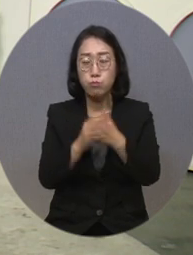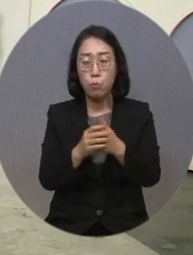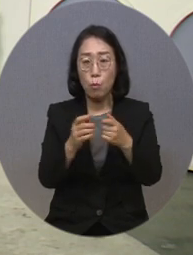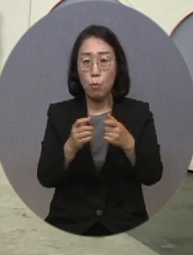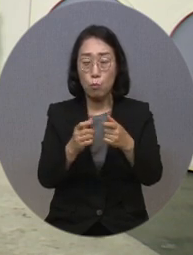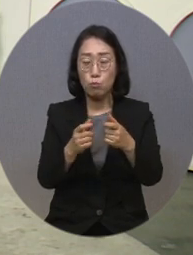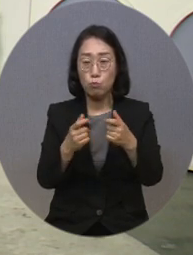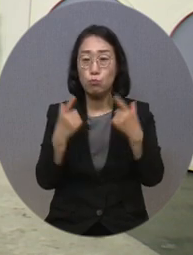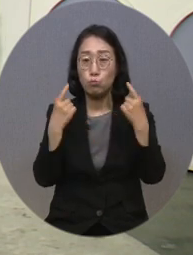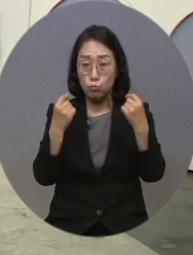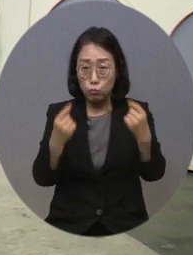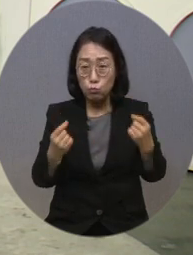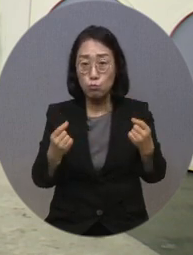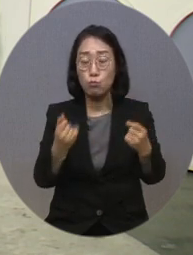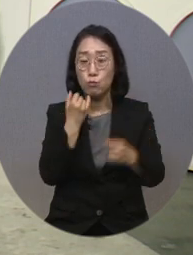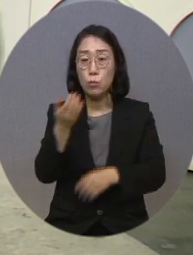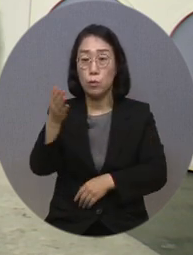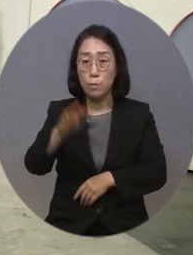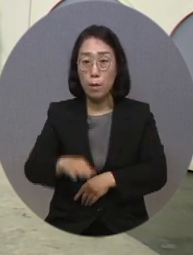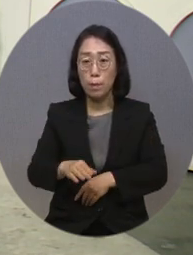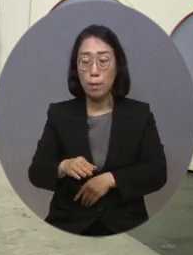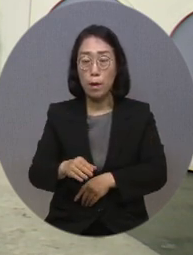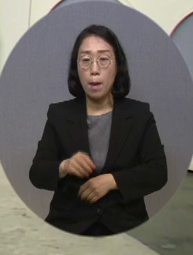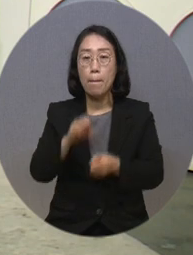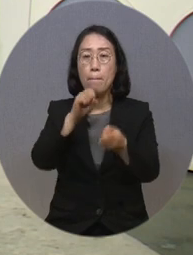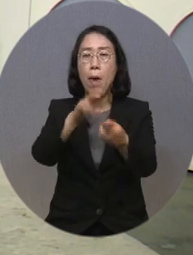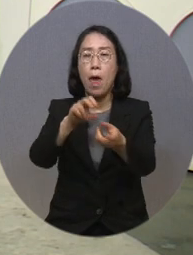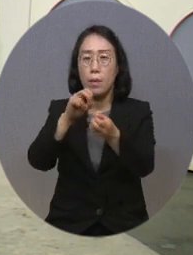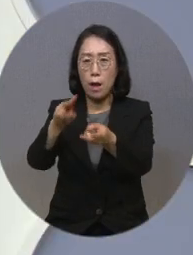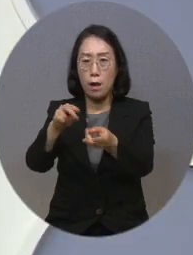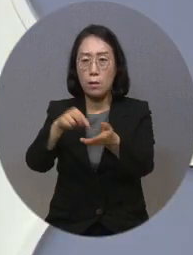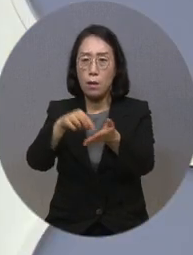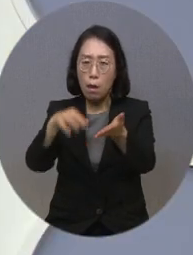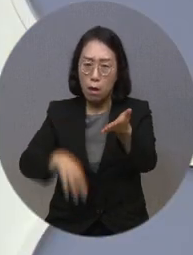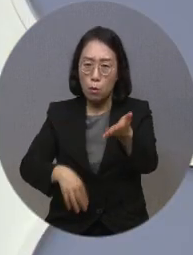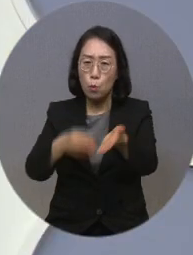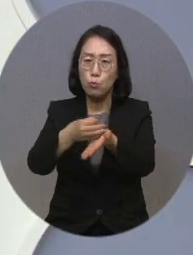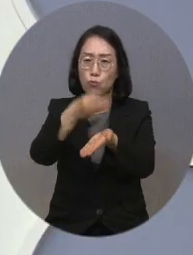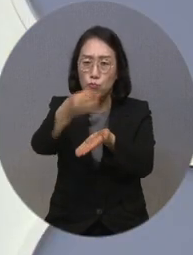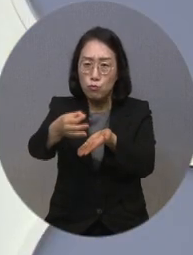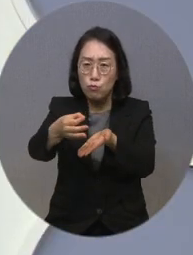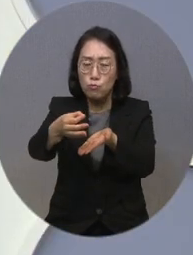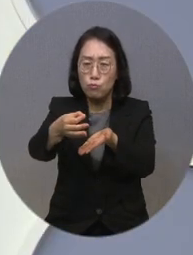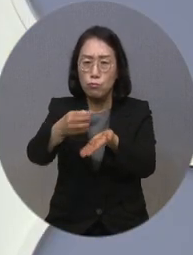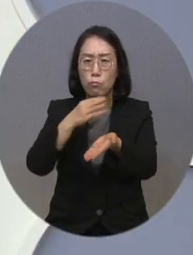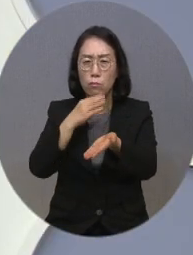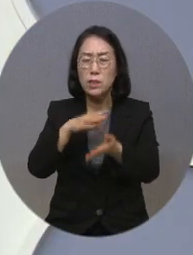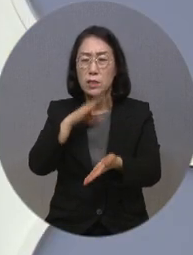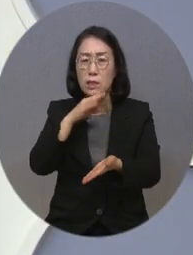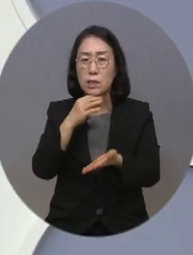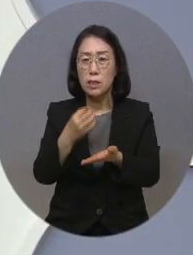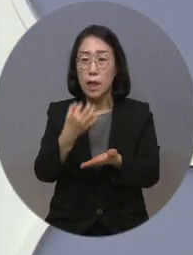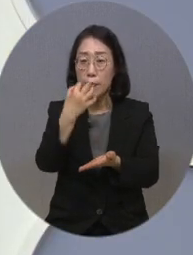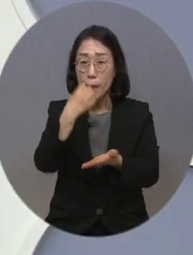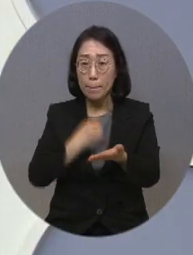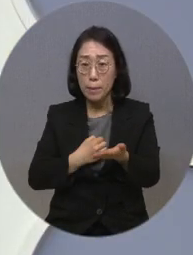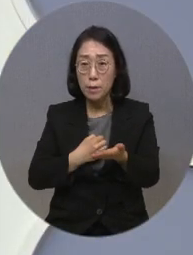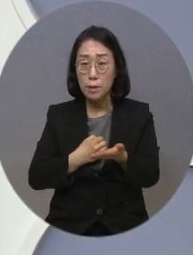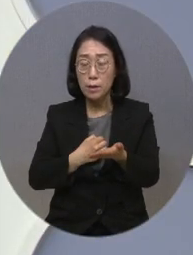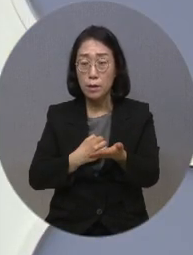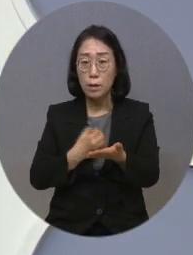것들이 굉장히 올랐거든요. 그래서 실질 소득은 오히려 감소했단 말이죠. 매출은 늘었어도 실질적으로